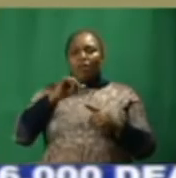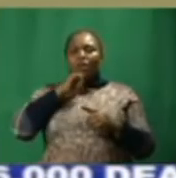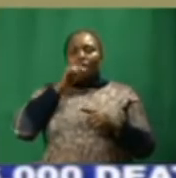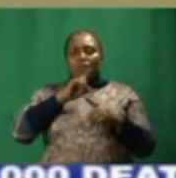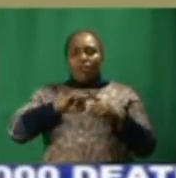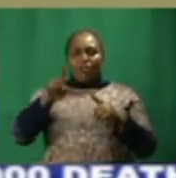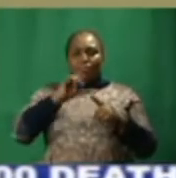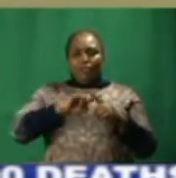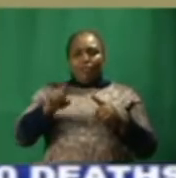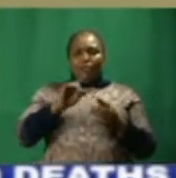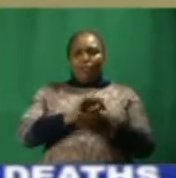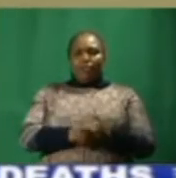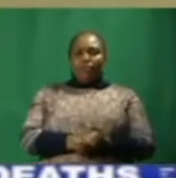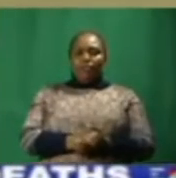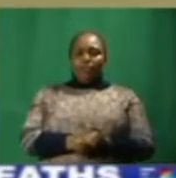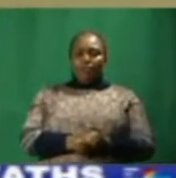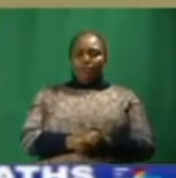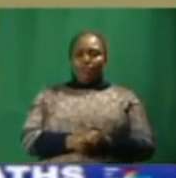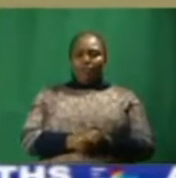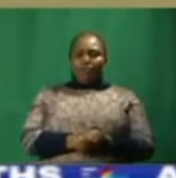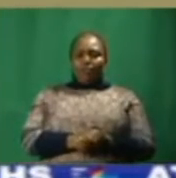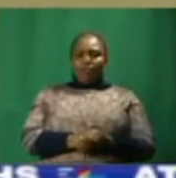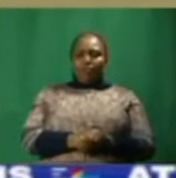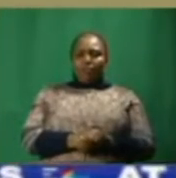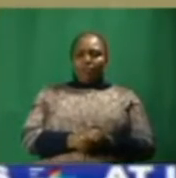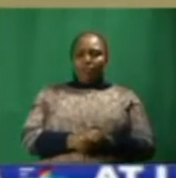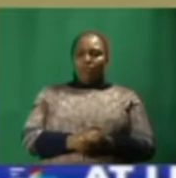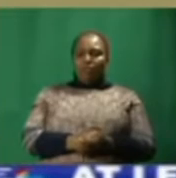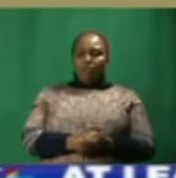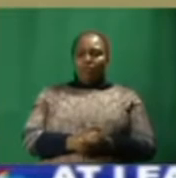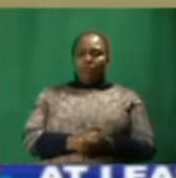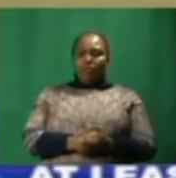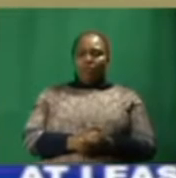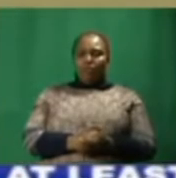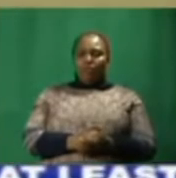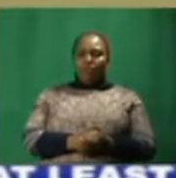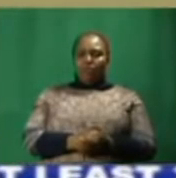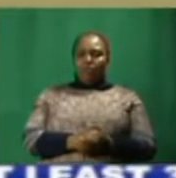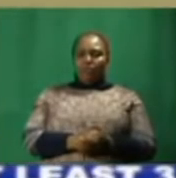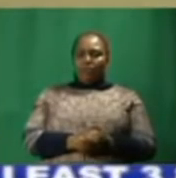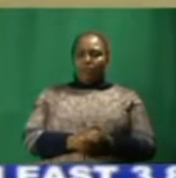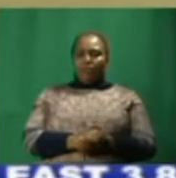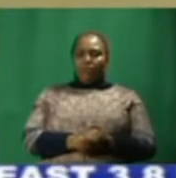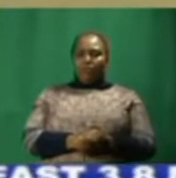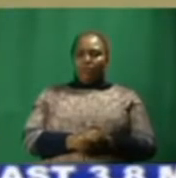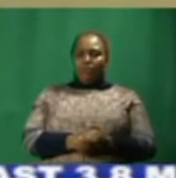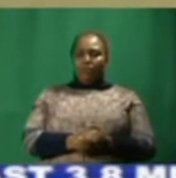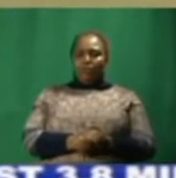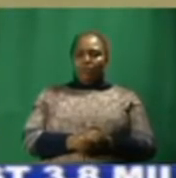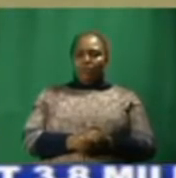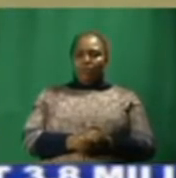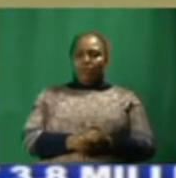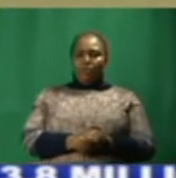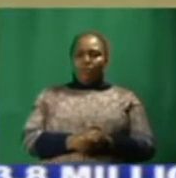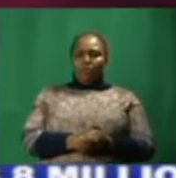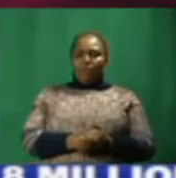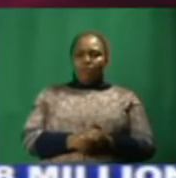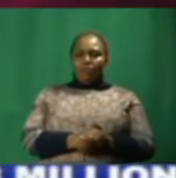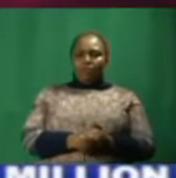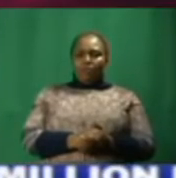ukudlala. Tindzabeni, Eswatini TV, Ngithembo Simavimbela, umbiko ohlanganiswe ngufabrice Msonera eMbabane.